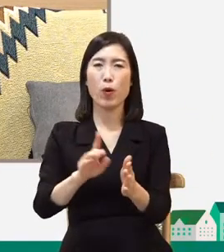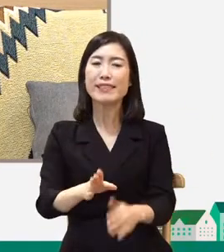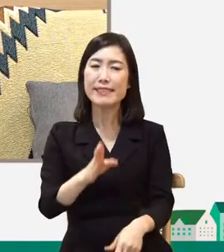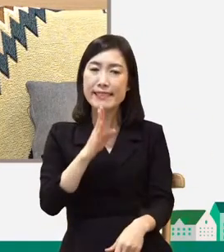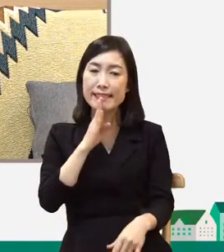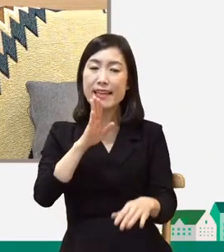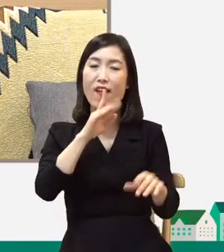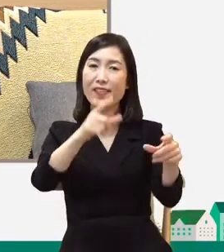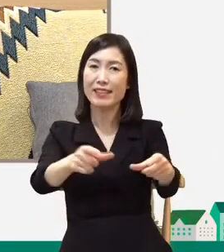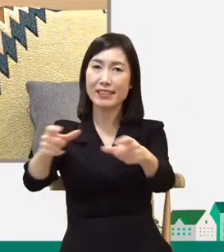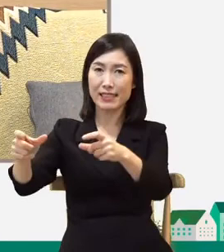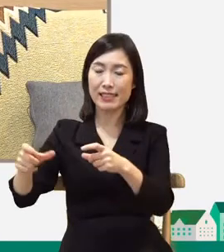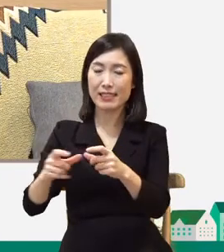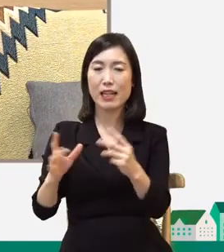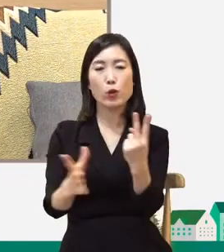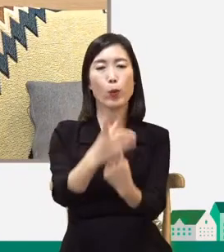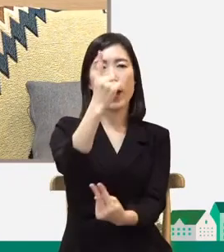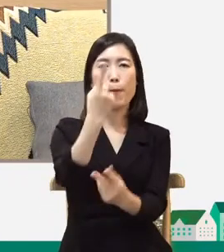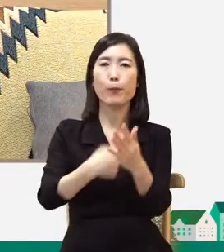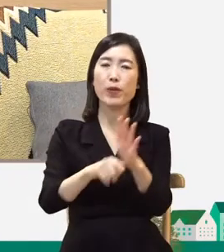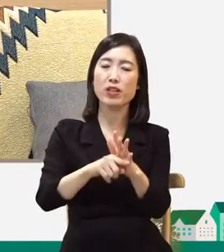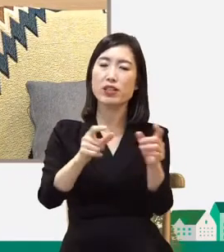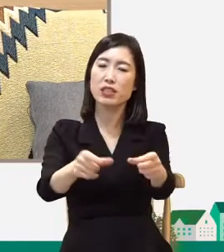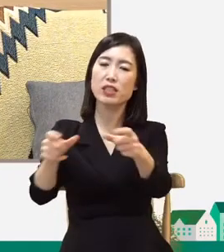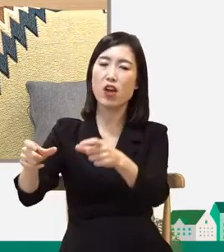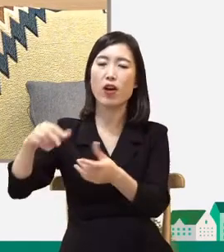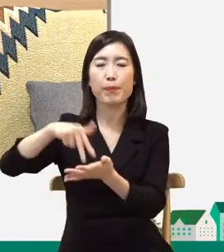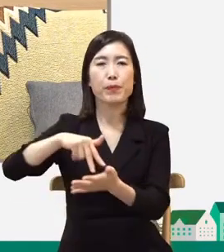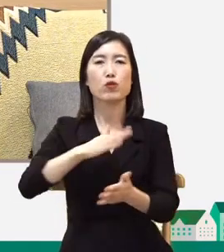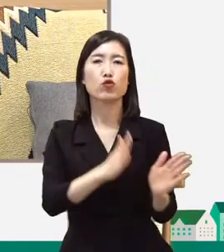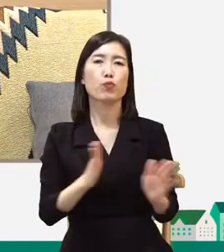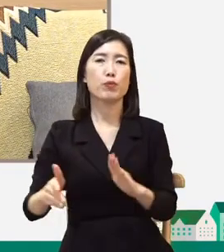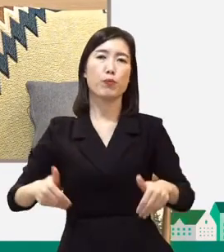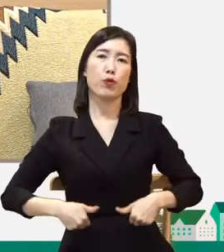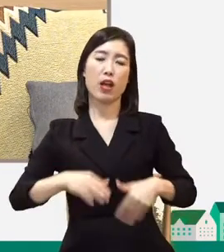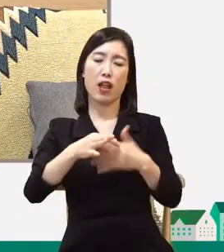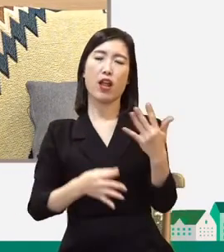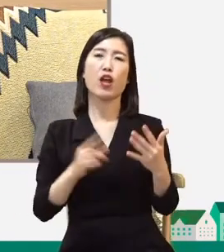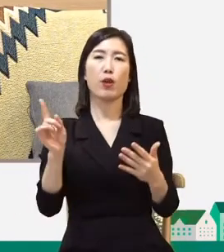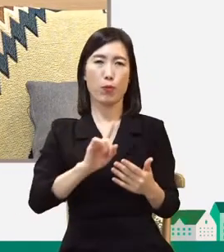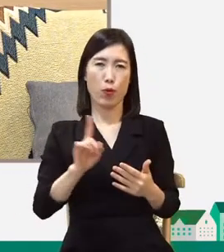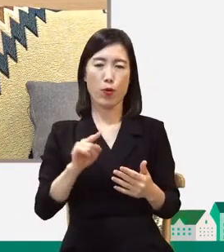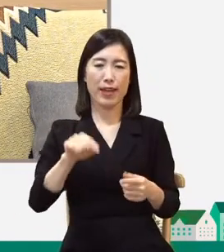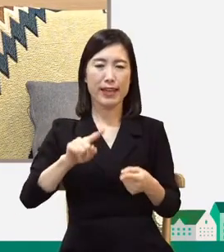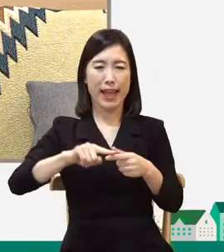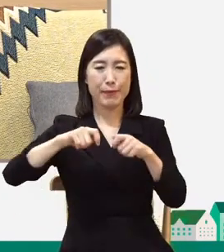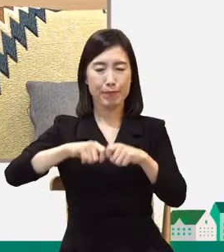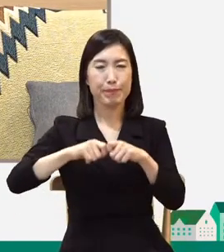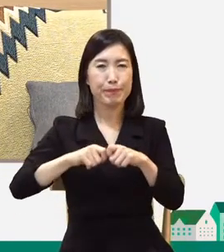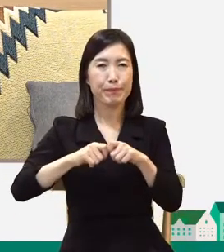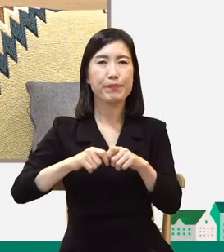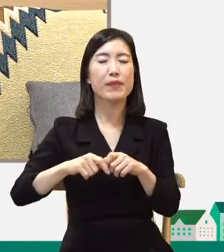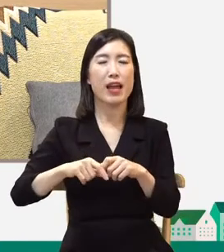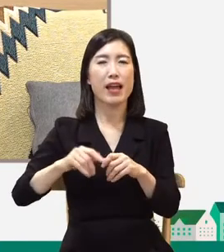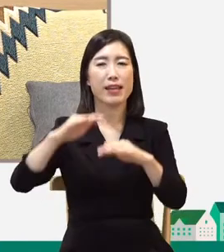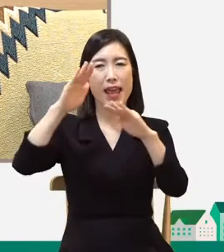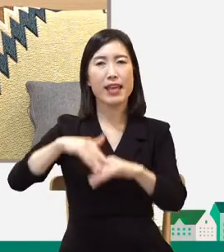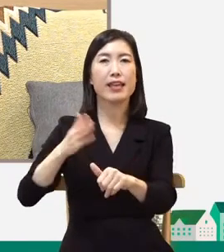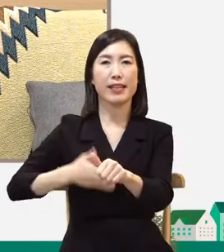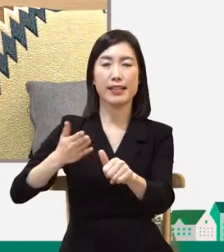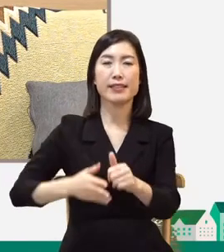이루기 위해서 지역에는 어떠한 준비들이 좀 더 필요했을 하나인가 이걸 좀 더 심도 있게 들어보는 시간을 갖겠습니다.